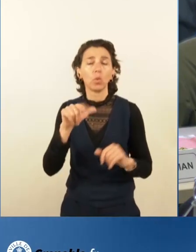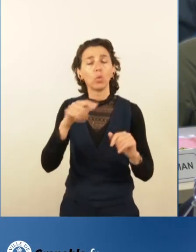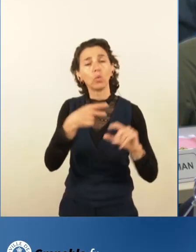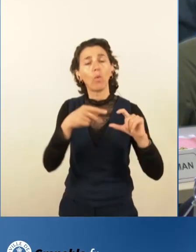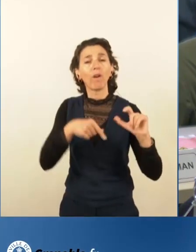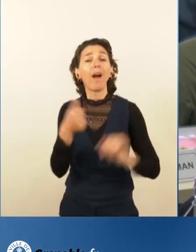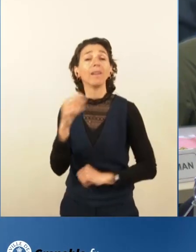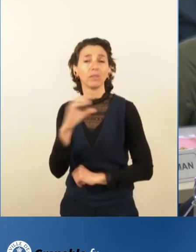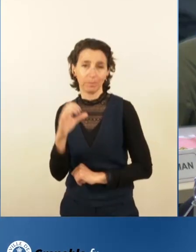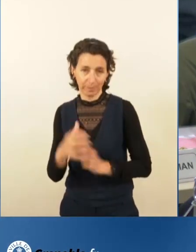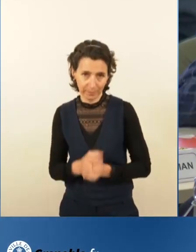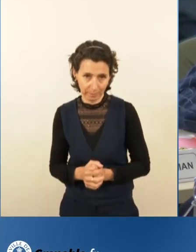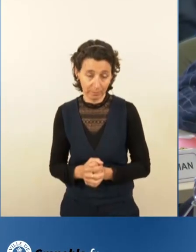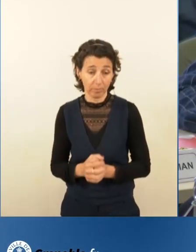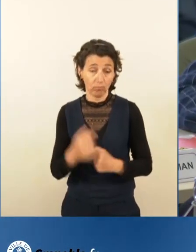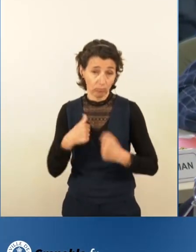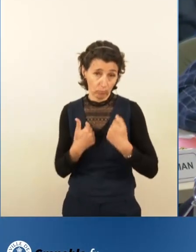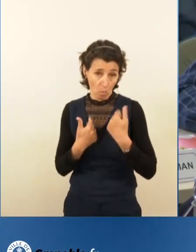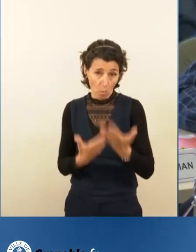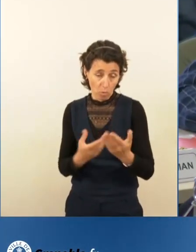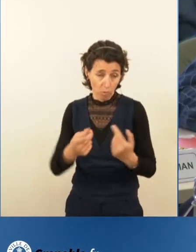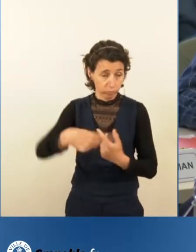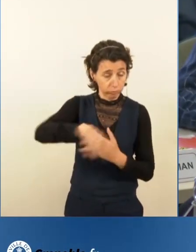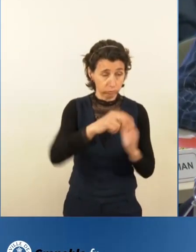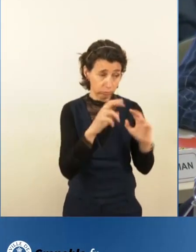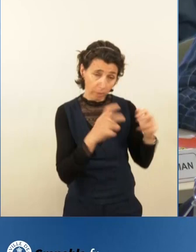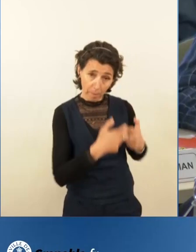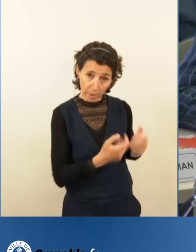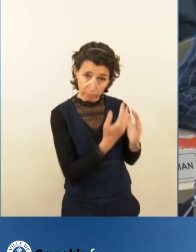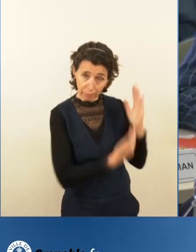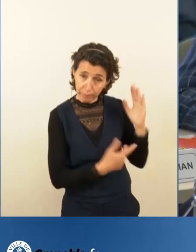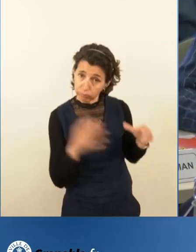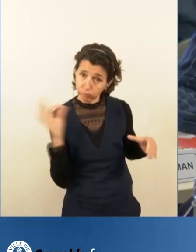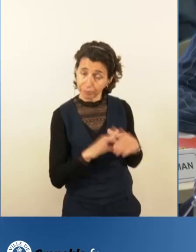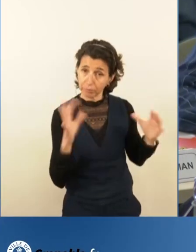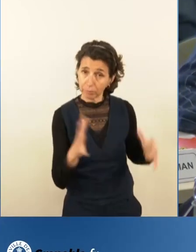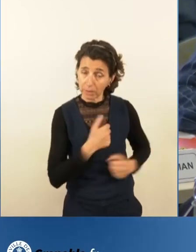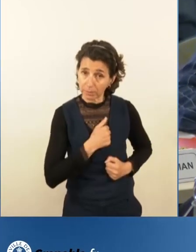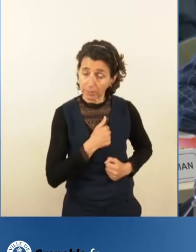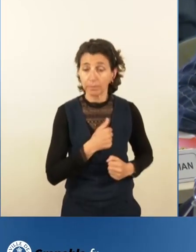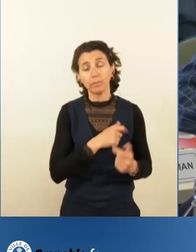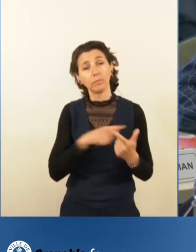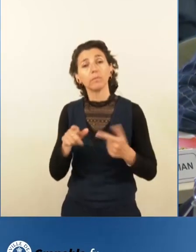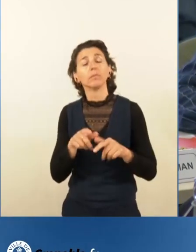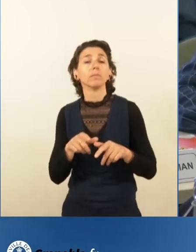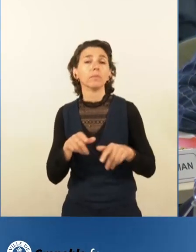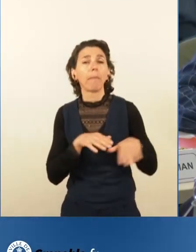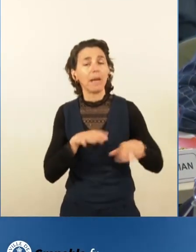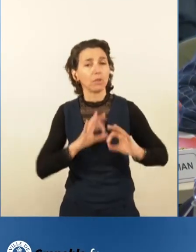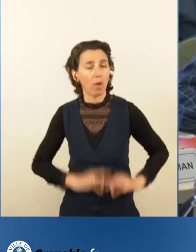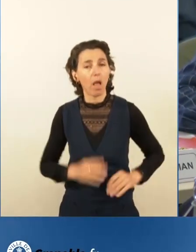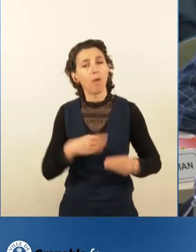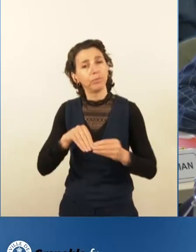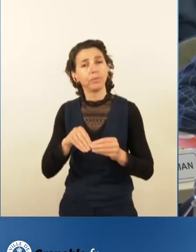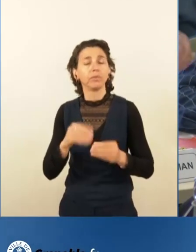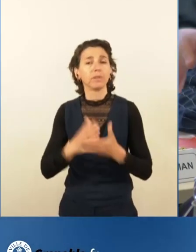est donc proposé d'approuver ces tarifs du périscolaire et des classes de découverte lesquels tu arrives seront applicables à compter de la rentrée